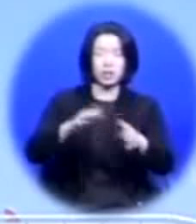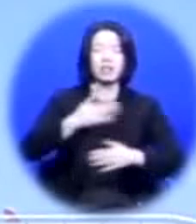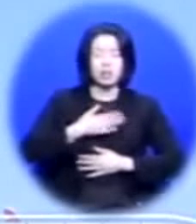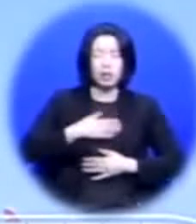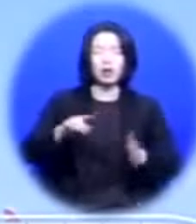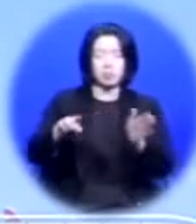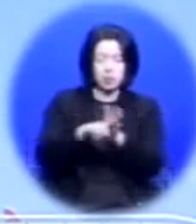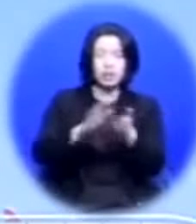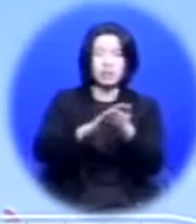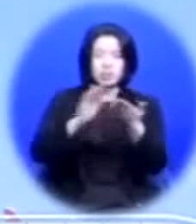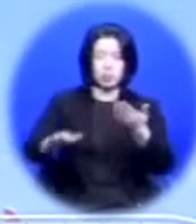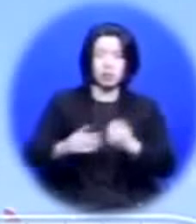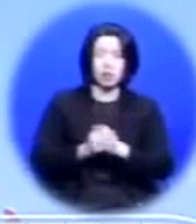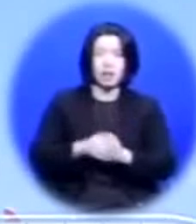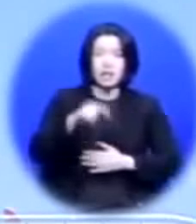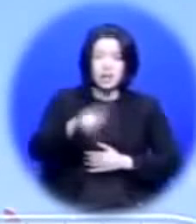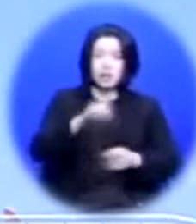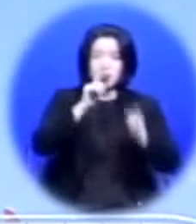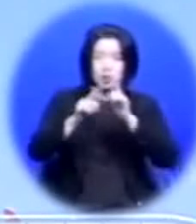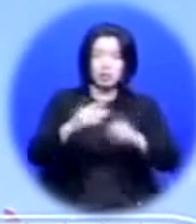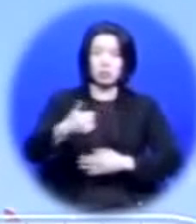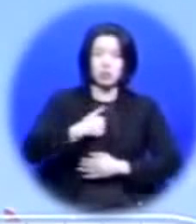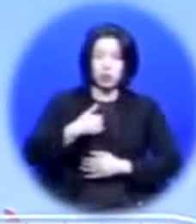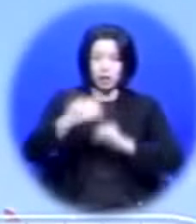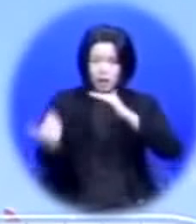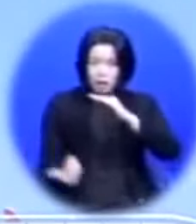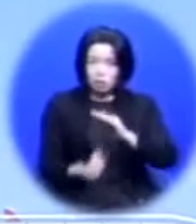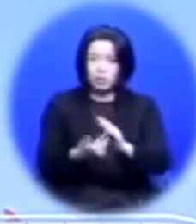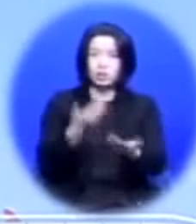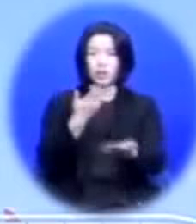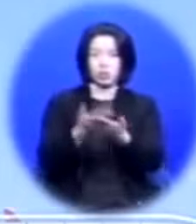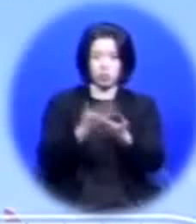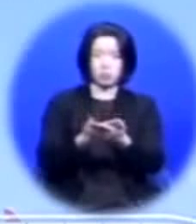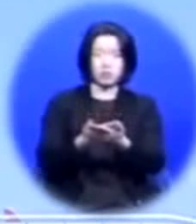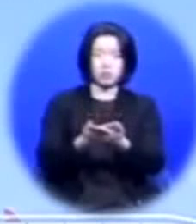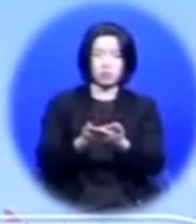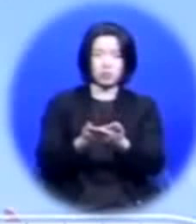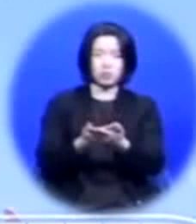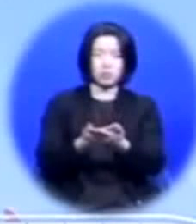믿겠습니다 그리고이 말씀이 저에게 이루어지게 해